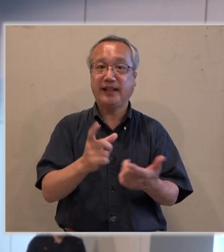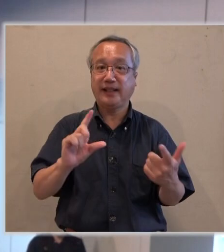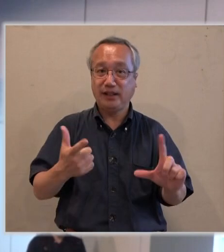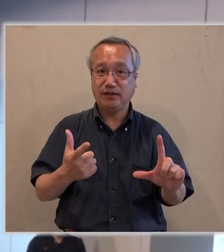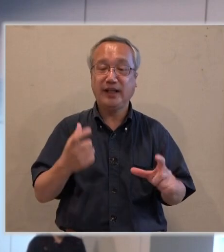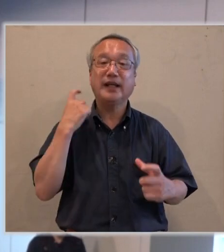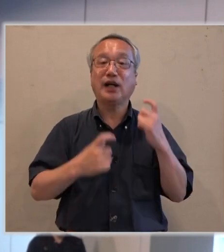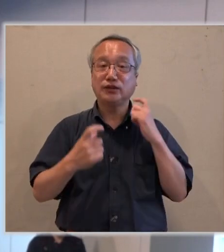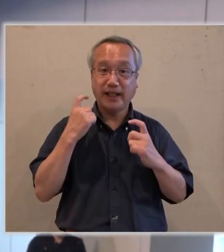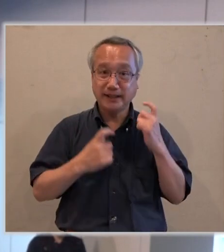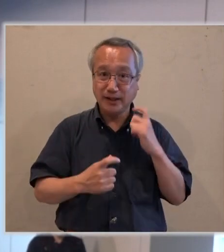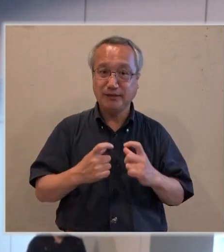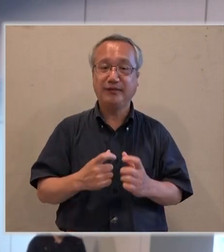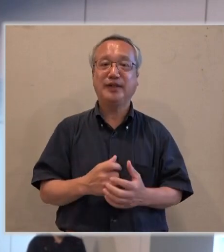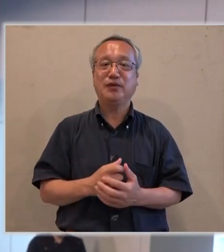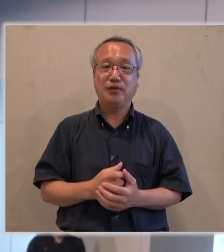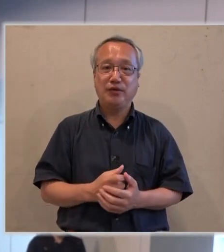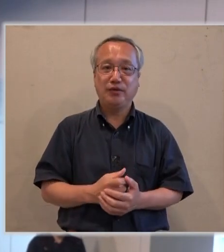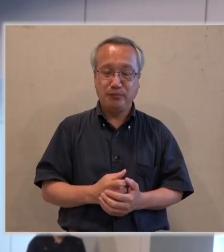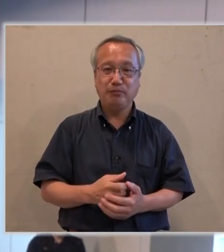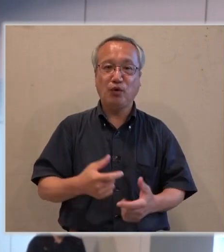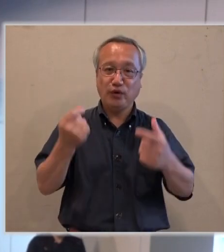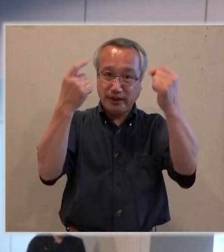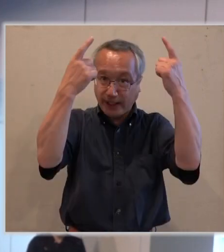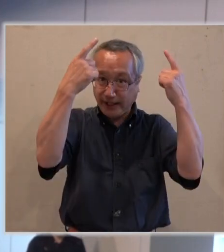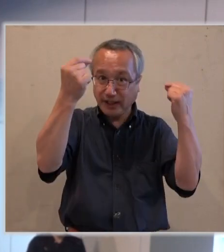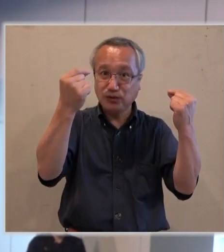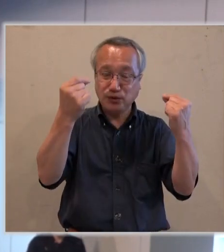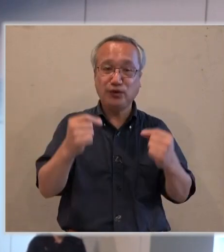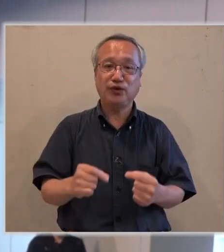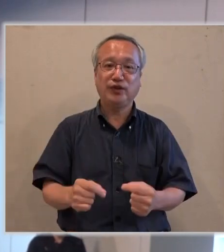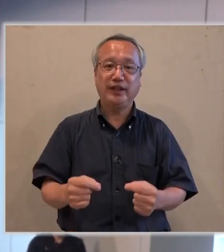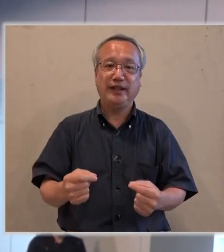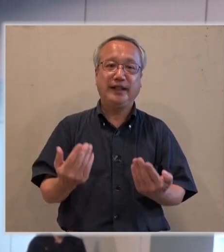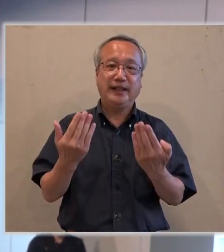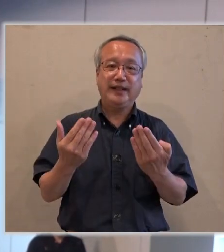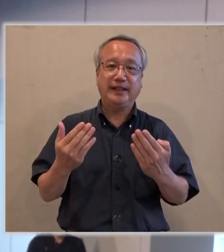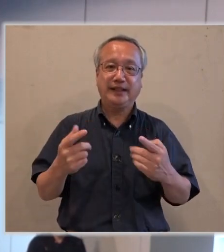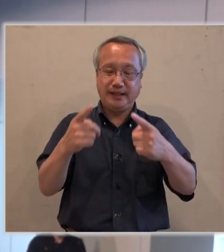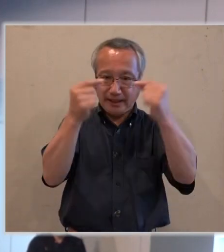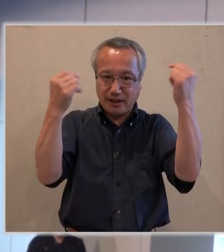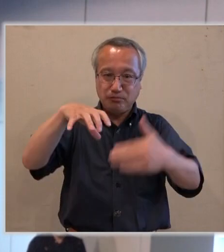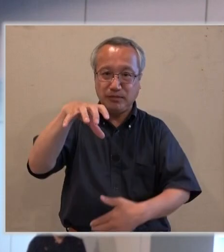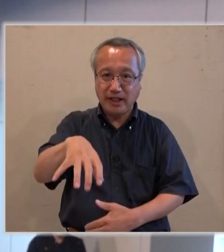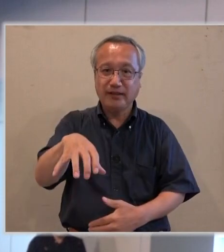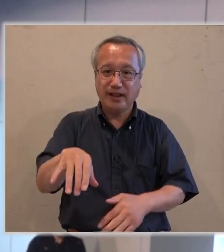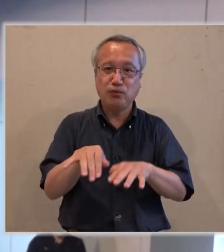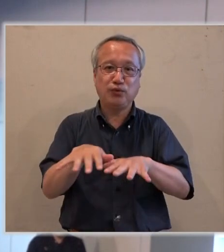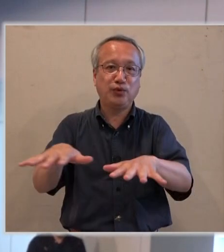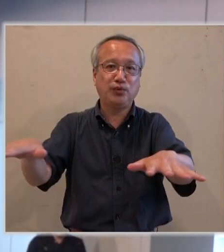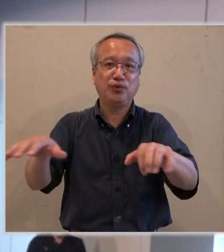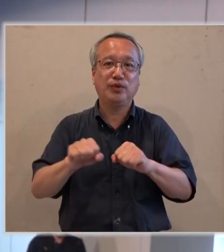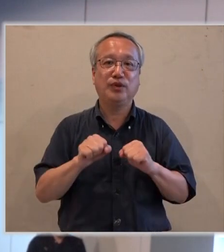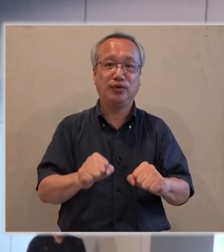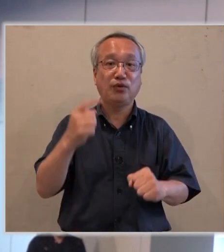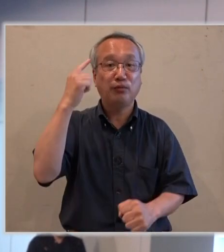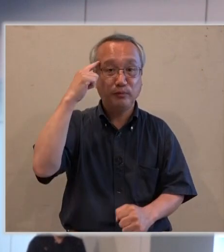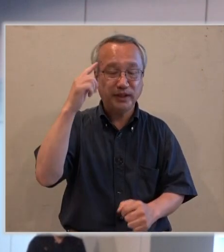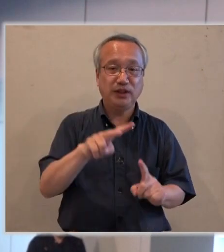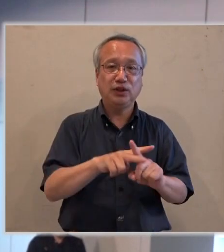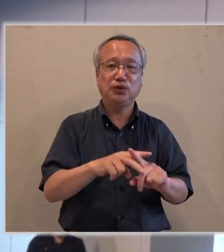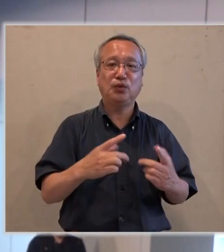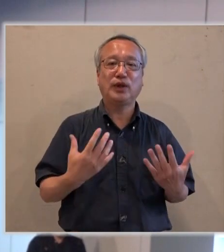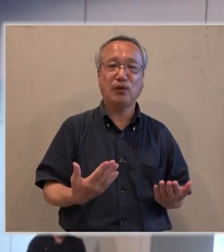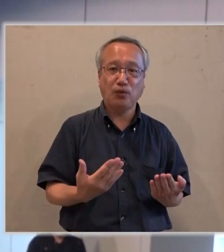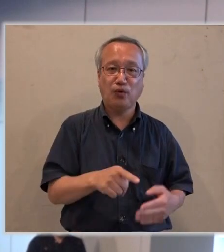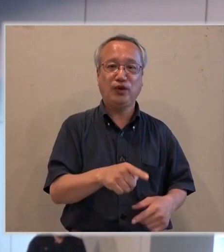さんは学生さんの大学というキャンパスの中で普及されてきますでしょうし、小学校であってみ